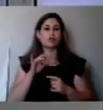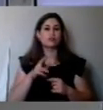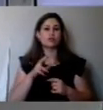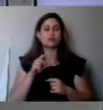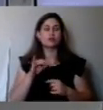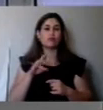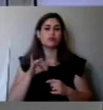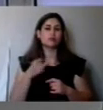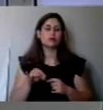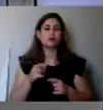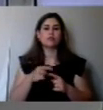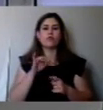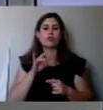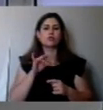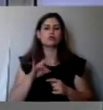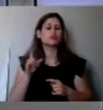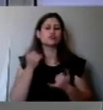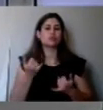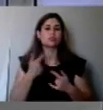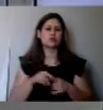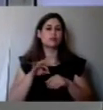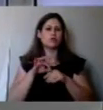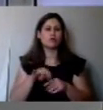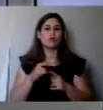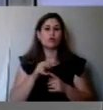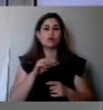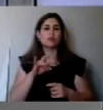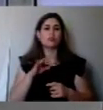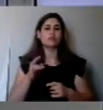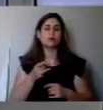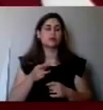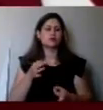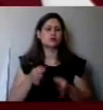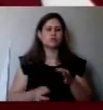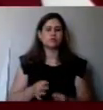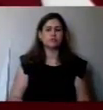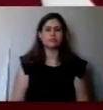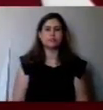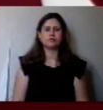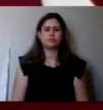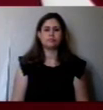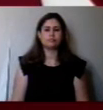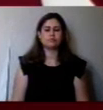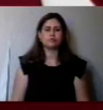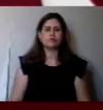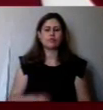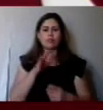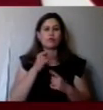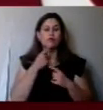Задворний. Володимире, що зараз відбувається у Дніпровському райсуді? От буквально у ці